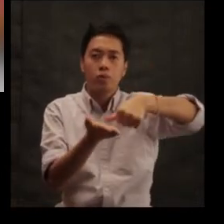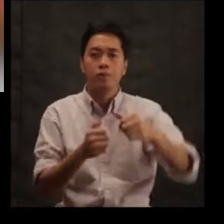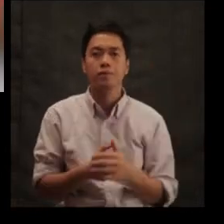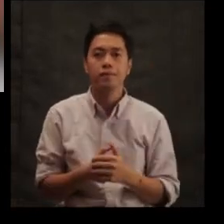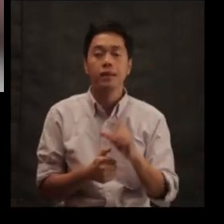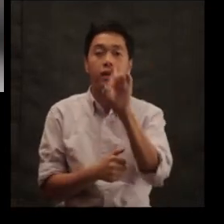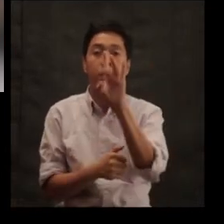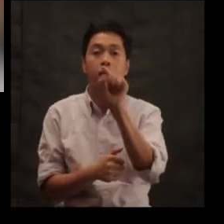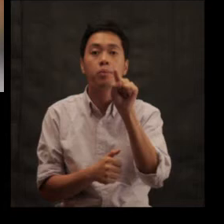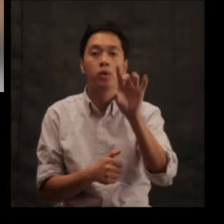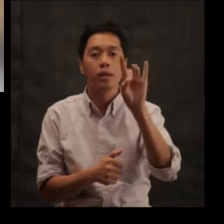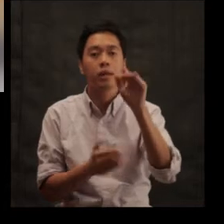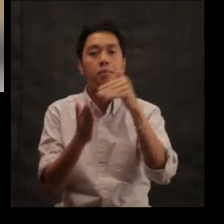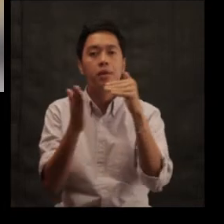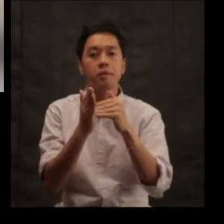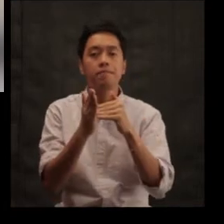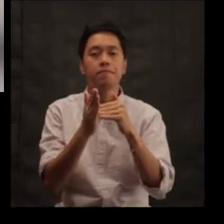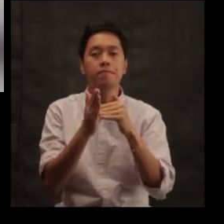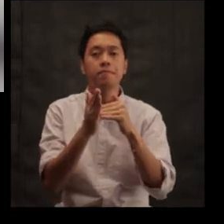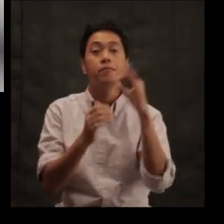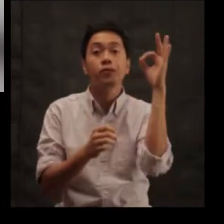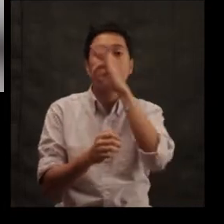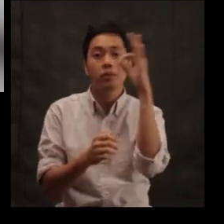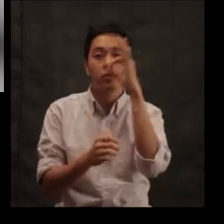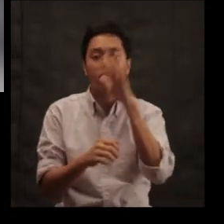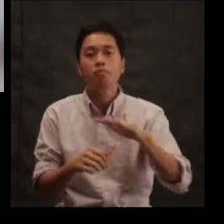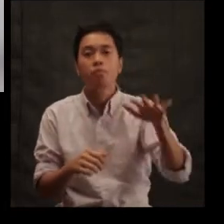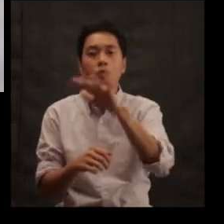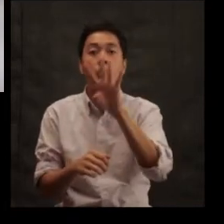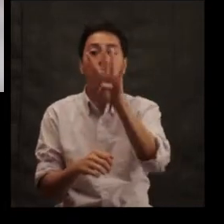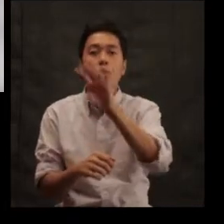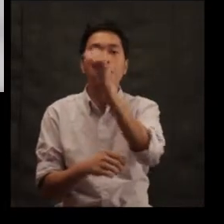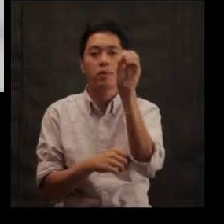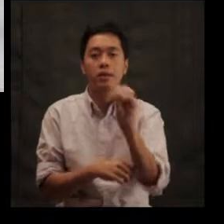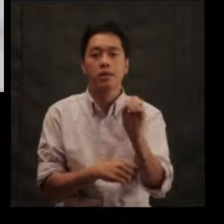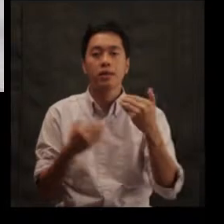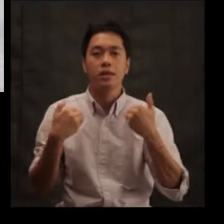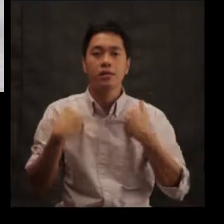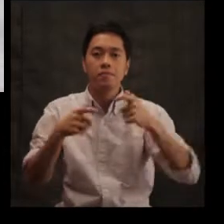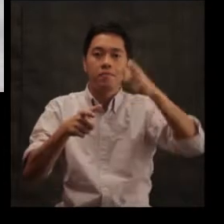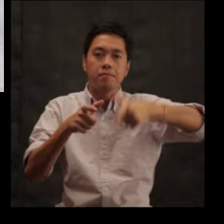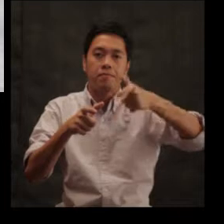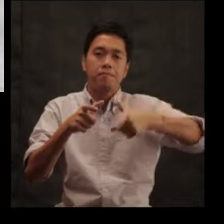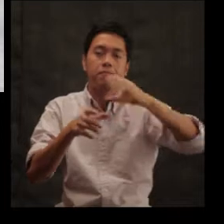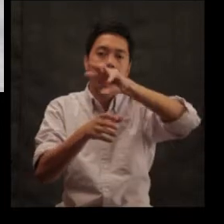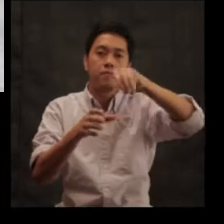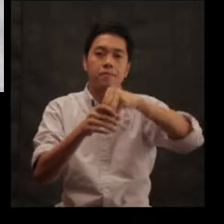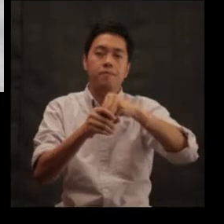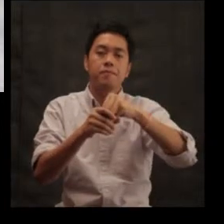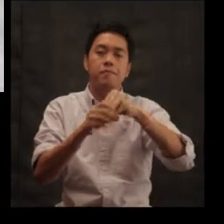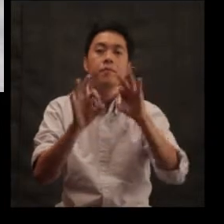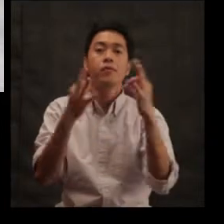karapatang bumoto. Sa higit sa 18 milyong sambahayan sa Pilipinas, lampas sa 4% ang may mga kapamilyang